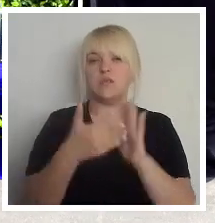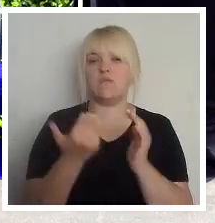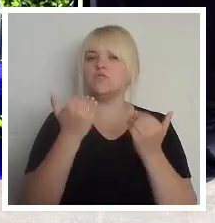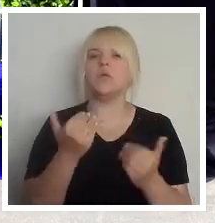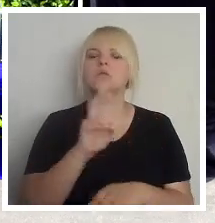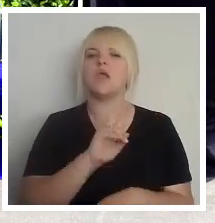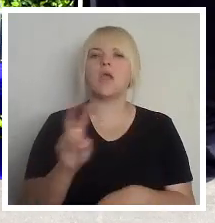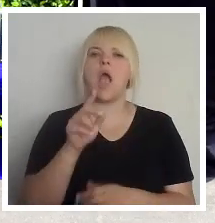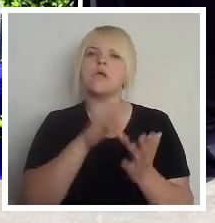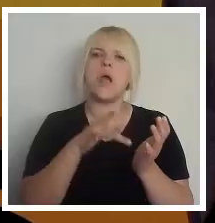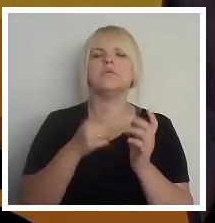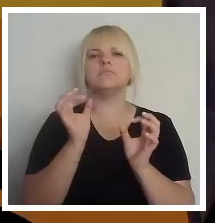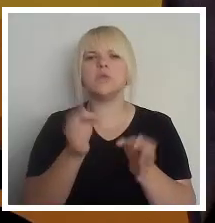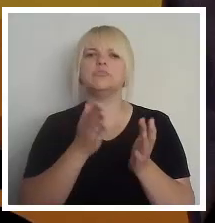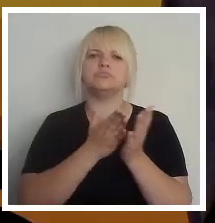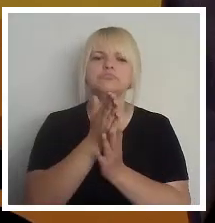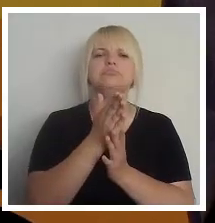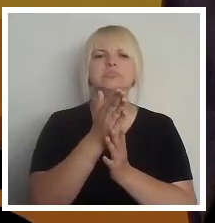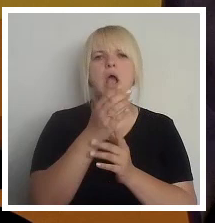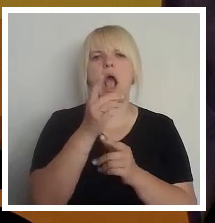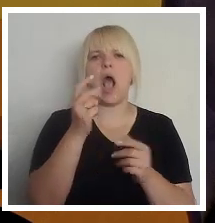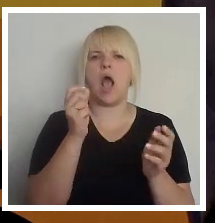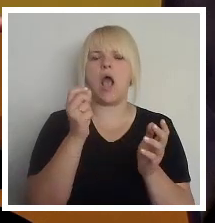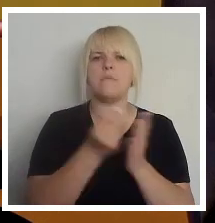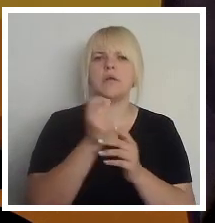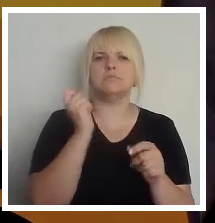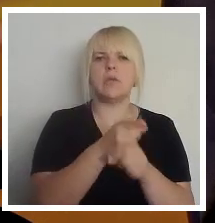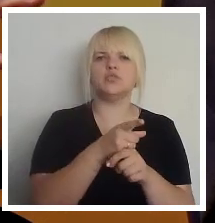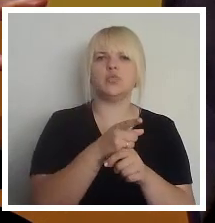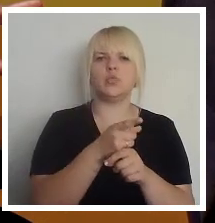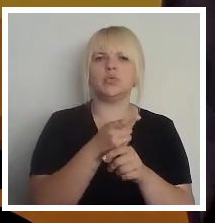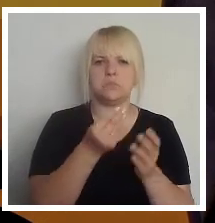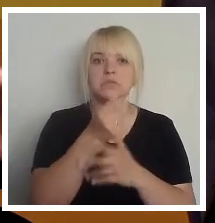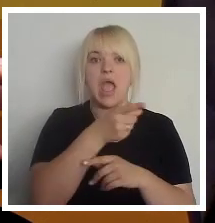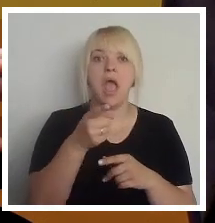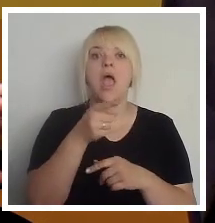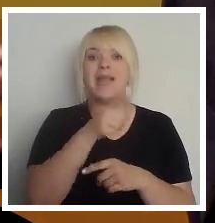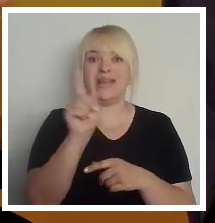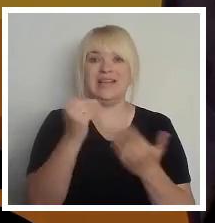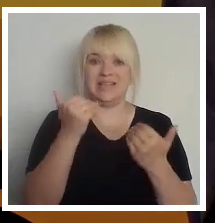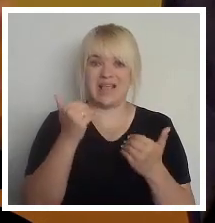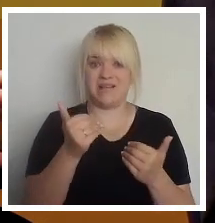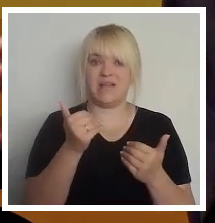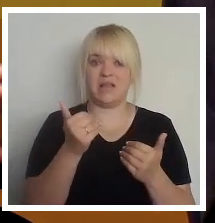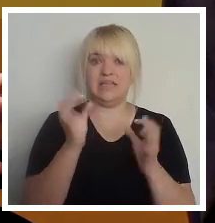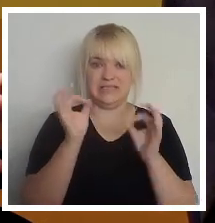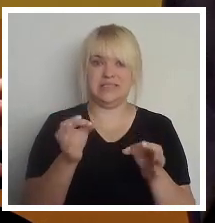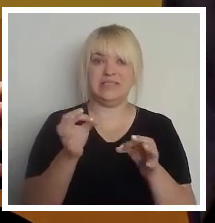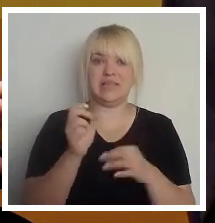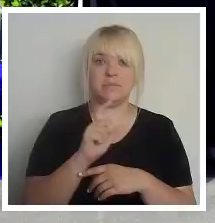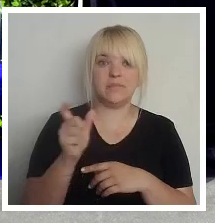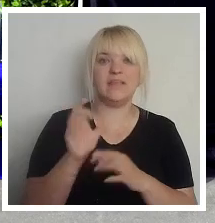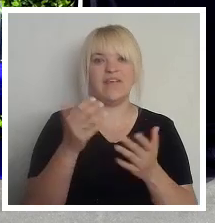tā tendences ar abonentiem, nu, mēs jūs ieskatāt tagad. Esam palaiduši to īsto brīdi? Vajadzēja agrāk